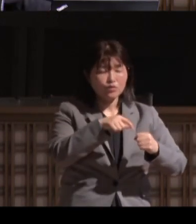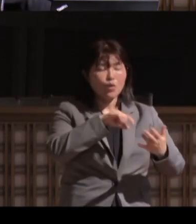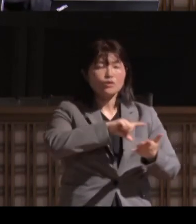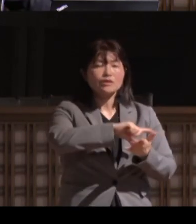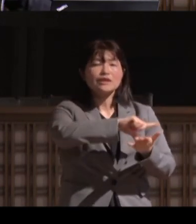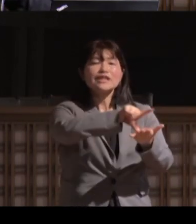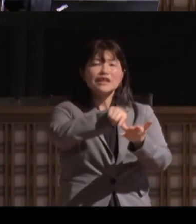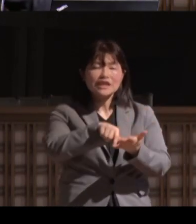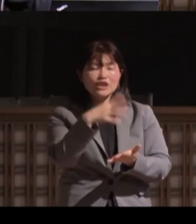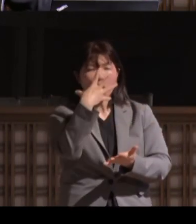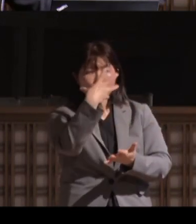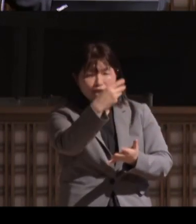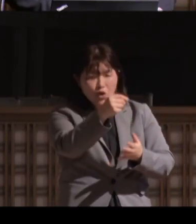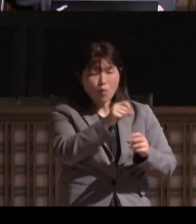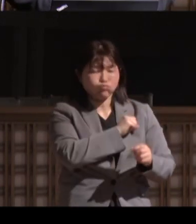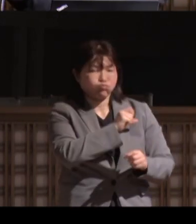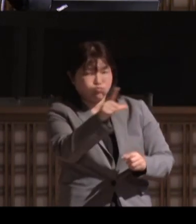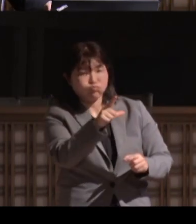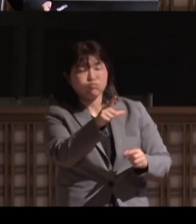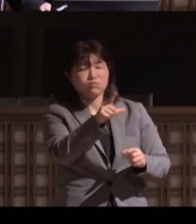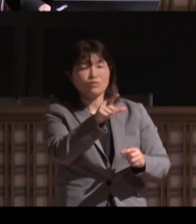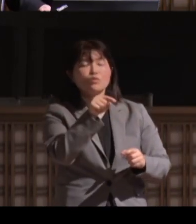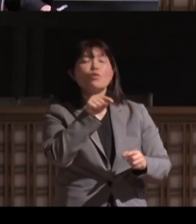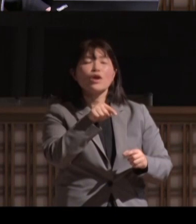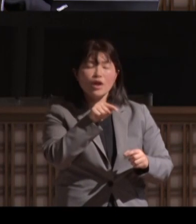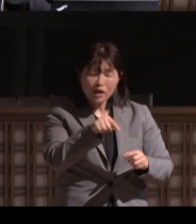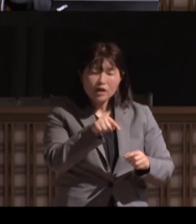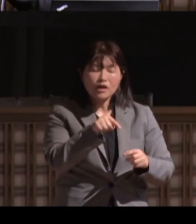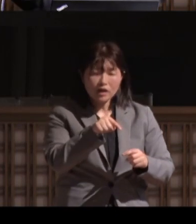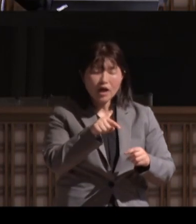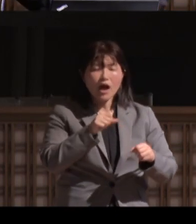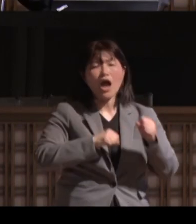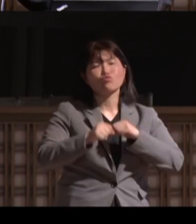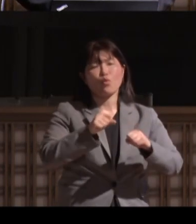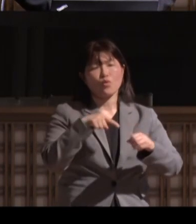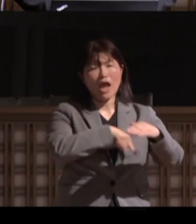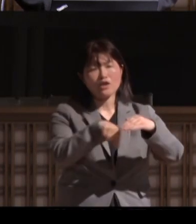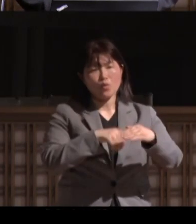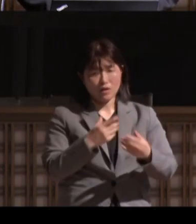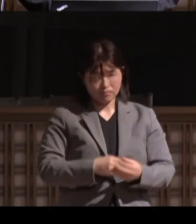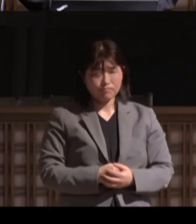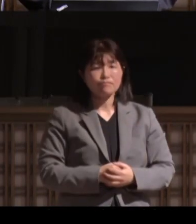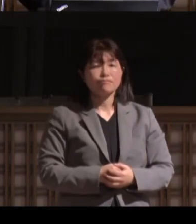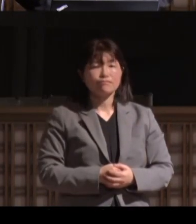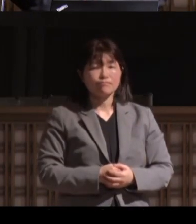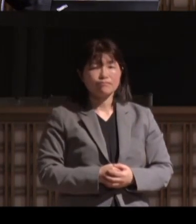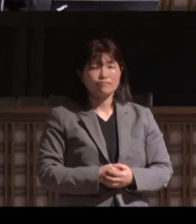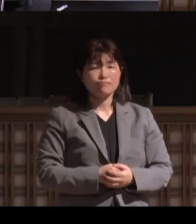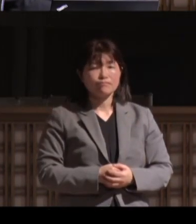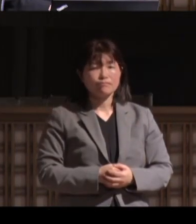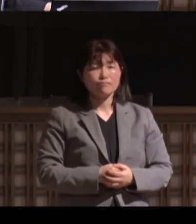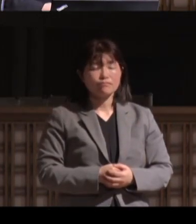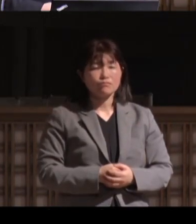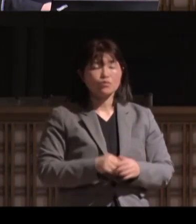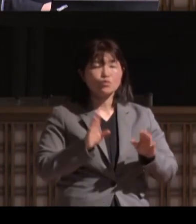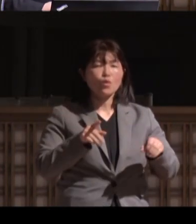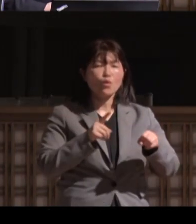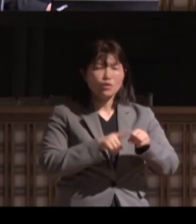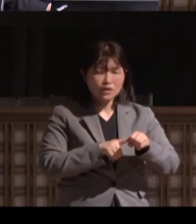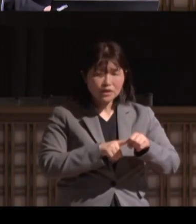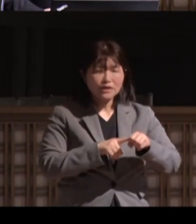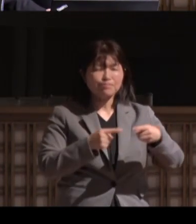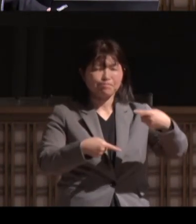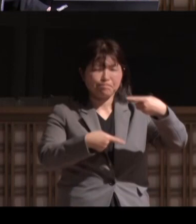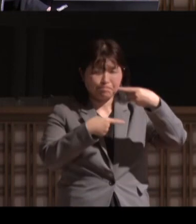伸ばしていくそういった組織が地域運営組織でございますえ今年の1